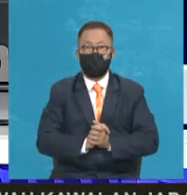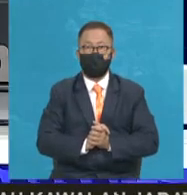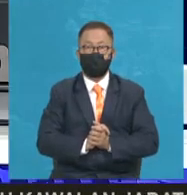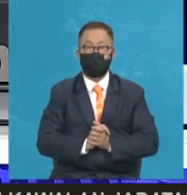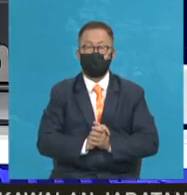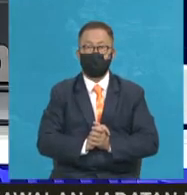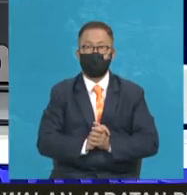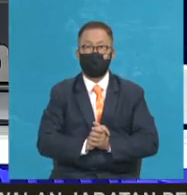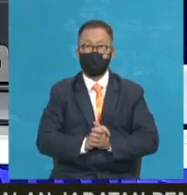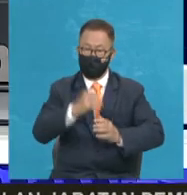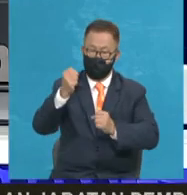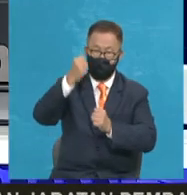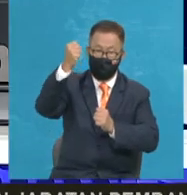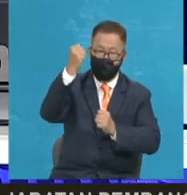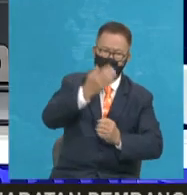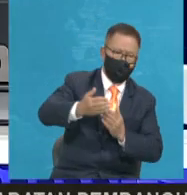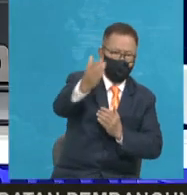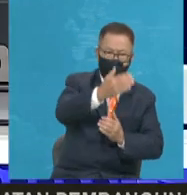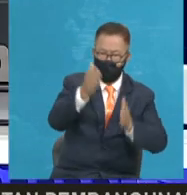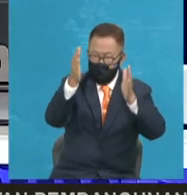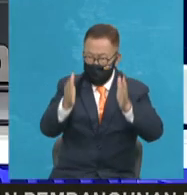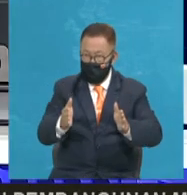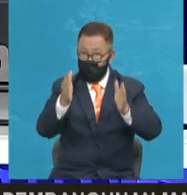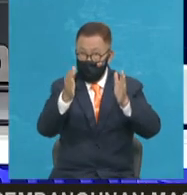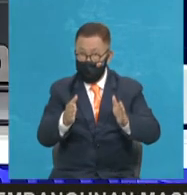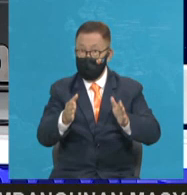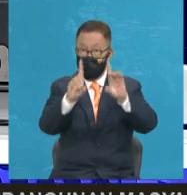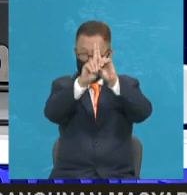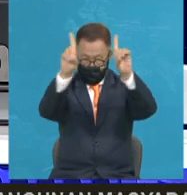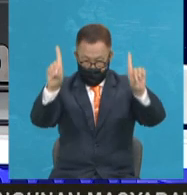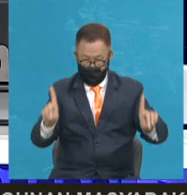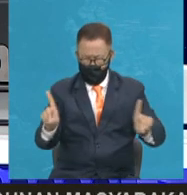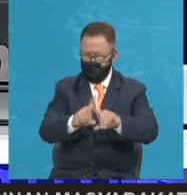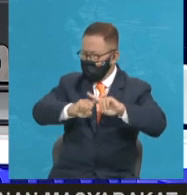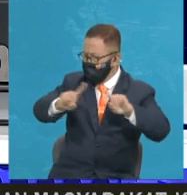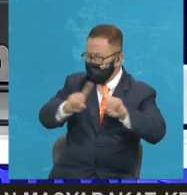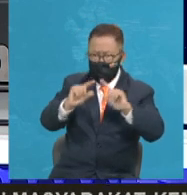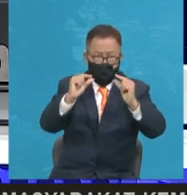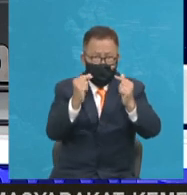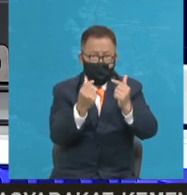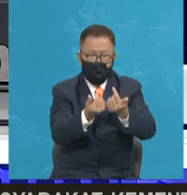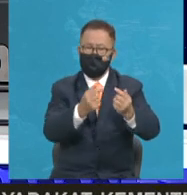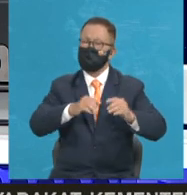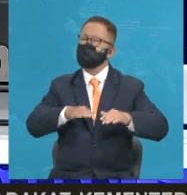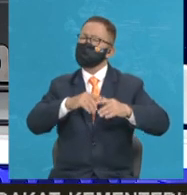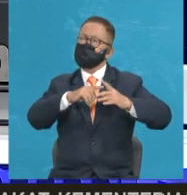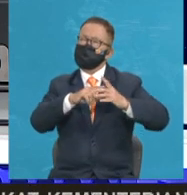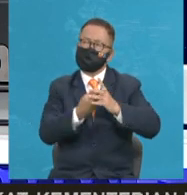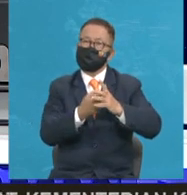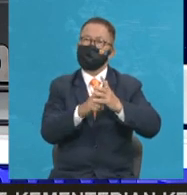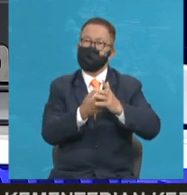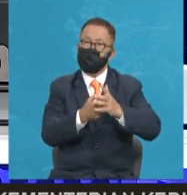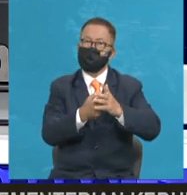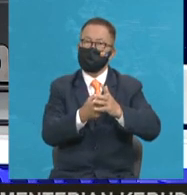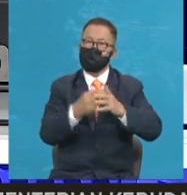Hai kejayaan paragraf doanya menerima Diploma dan segel dalam pelbagai jurusan merupakan langkah permulaan dan pemangkin